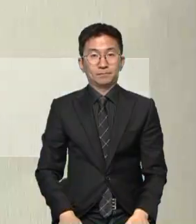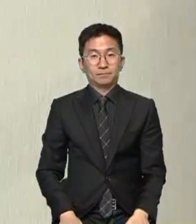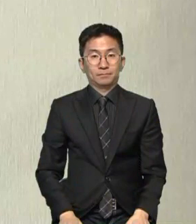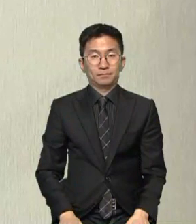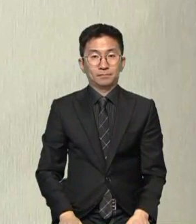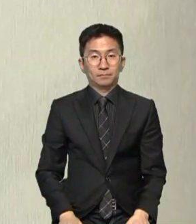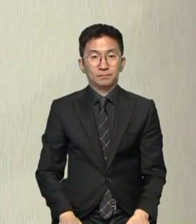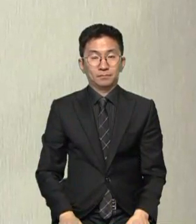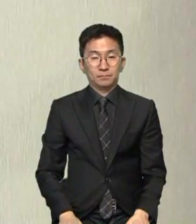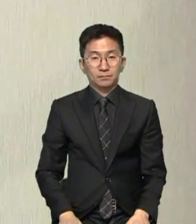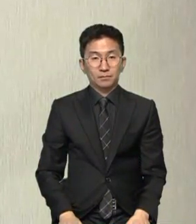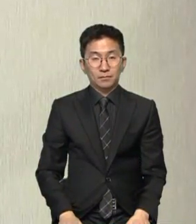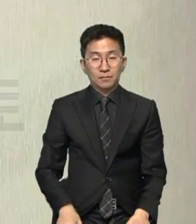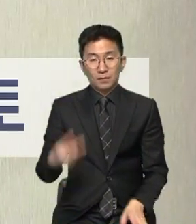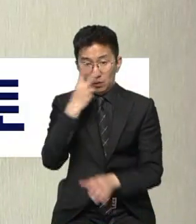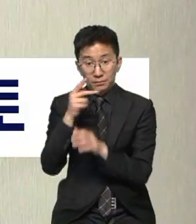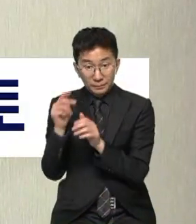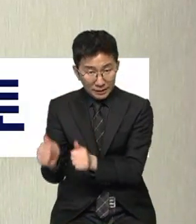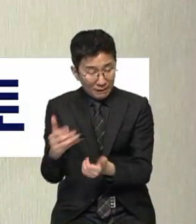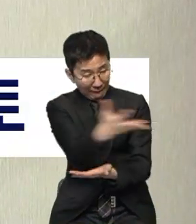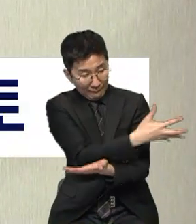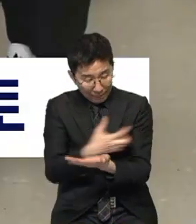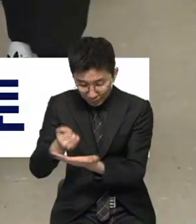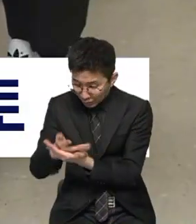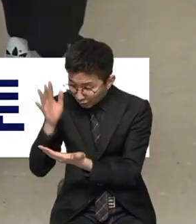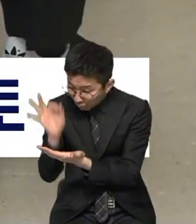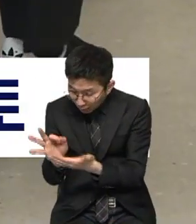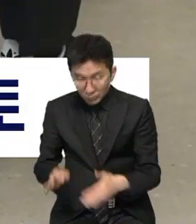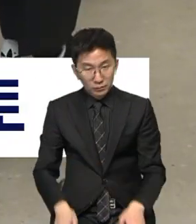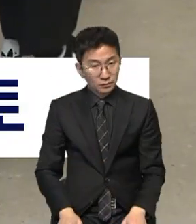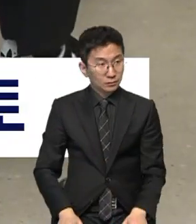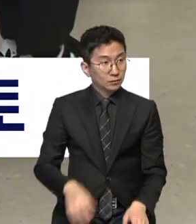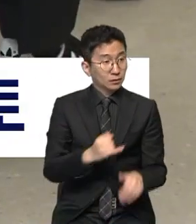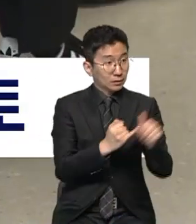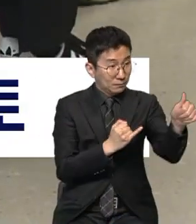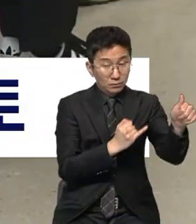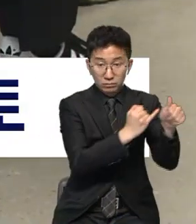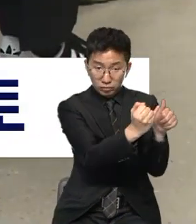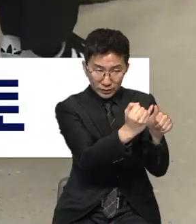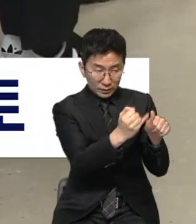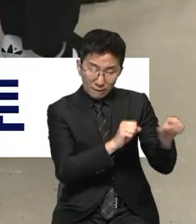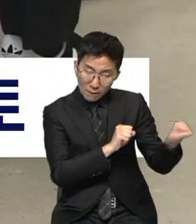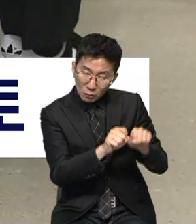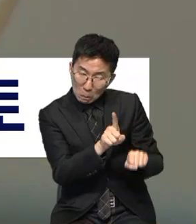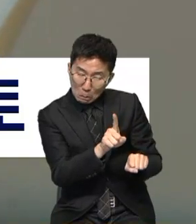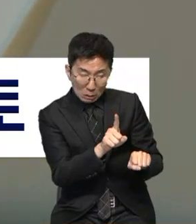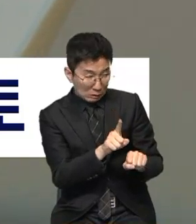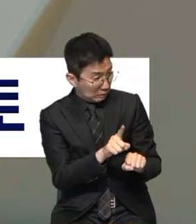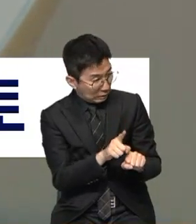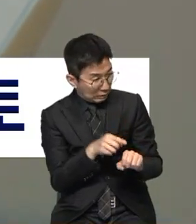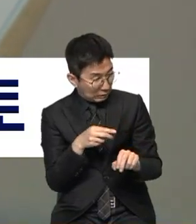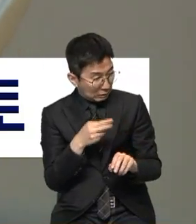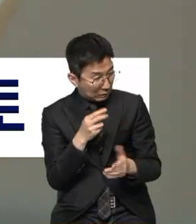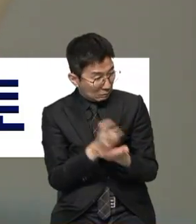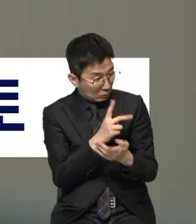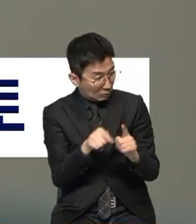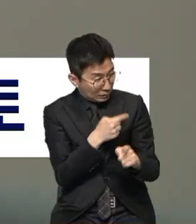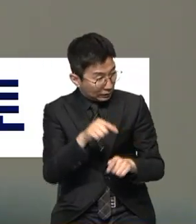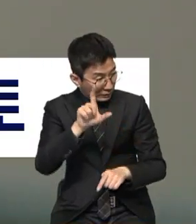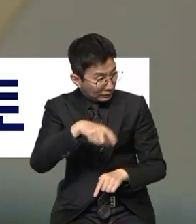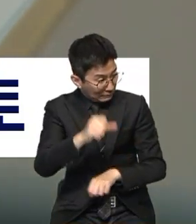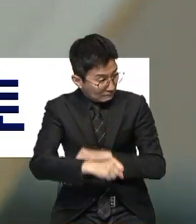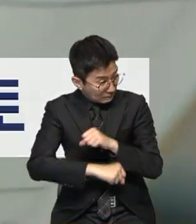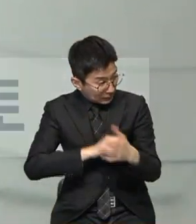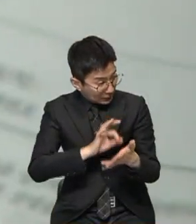없습니다. 검찰은 압수한 자료를 토대로 이 대표와 김혜경 씨의 행적 등을 비교해가며 법인카드 사적 유용 여부 등을